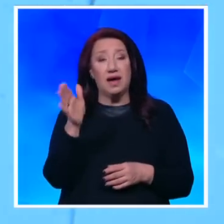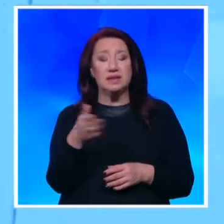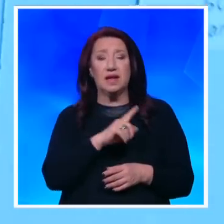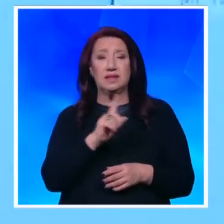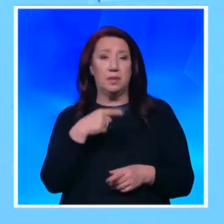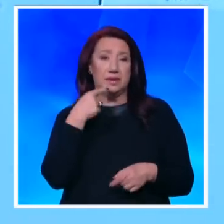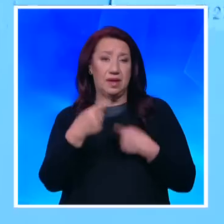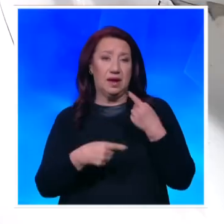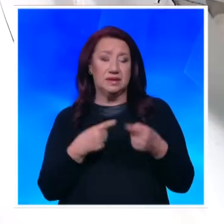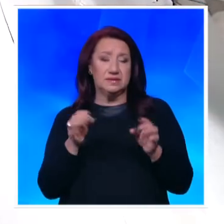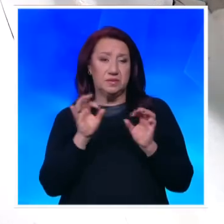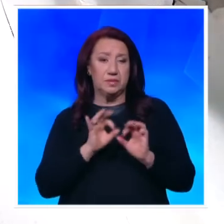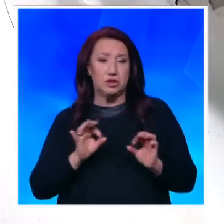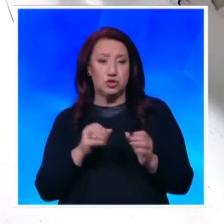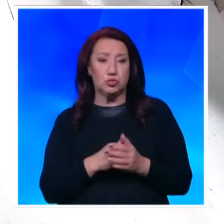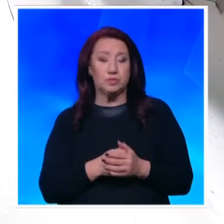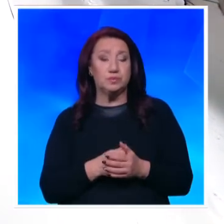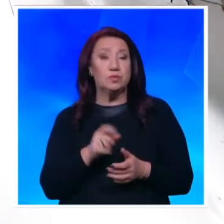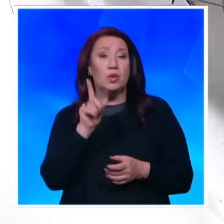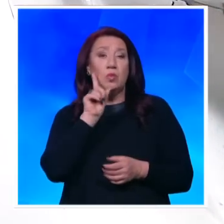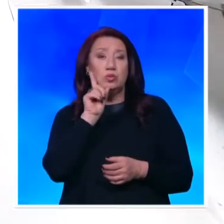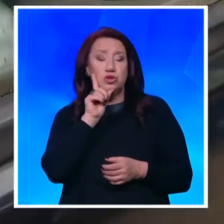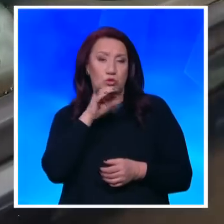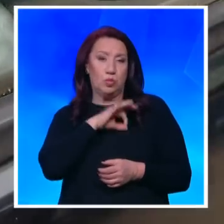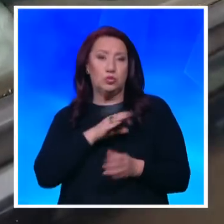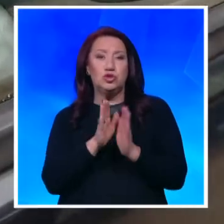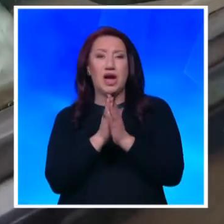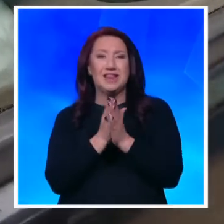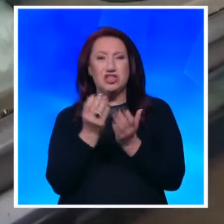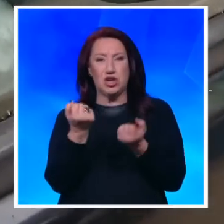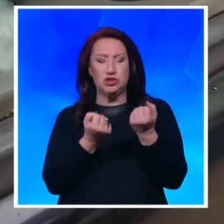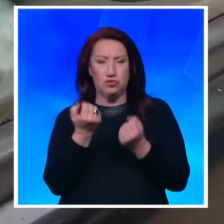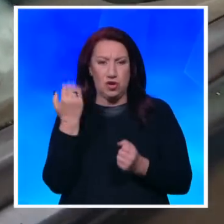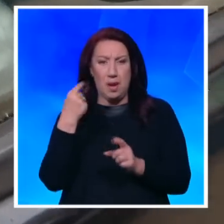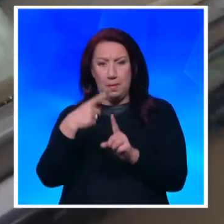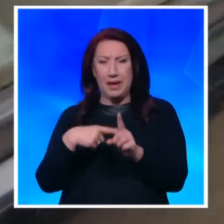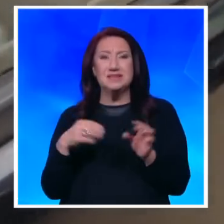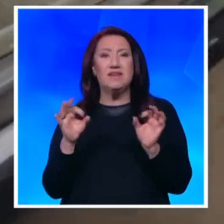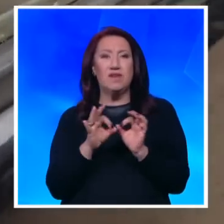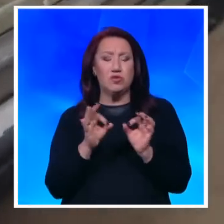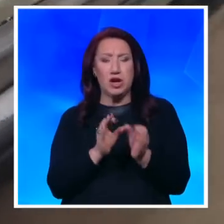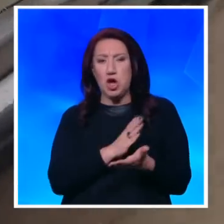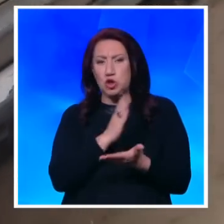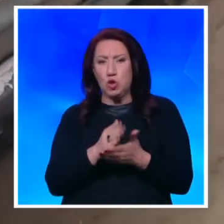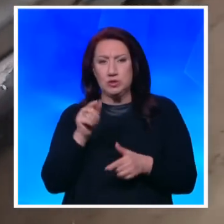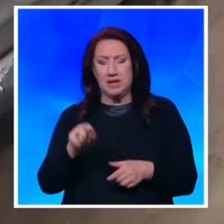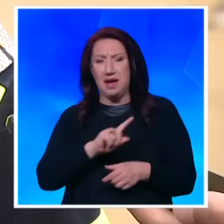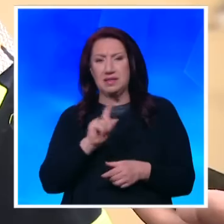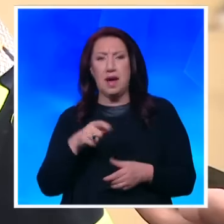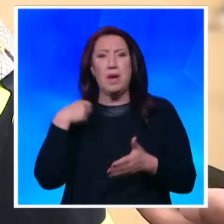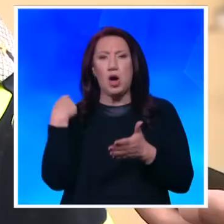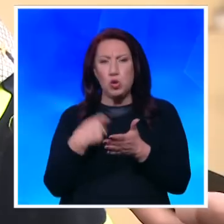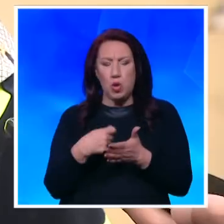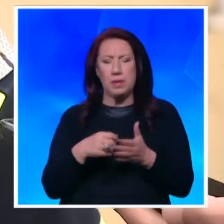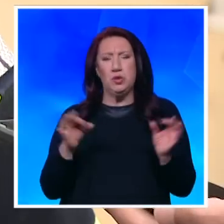ви казвам. Младежът има книжка от февруари. До сега няма нито актове, нито фишове, посочват от МВР. На шофьора